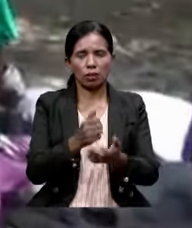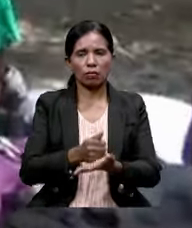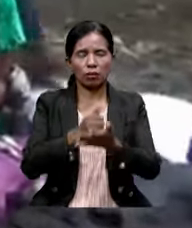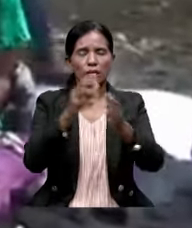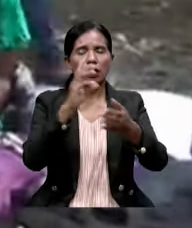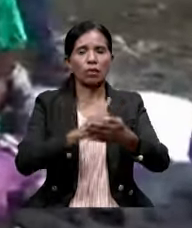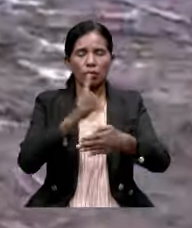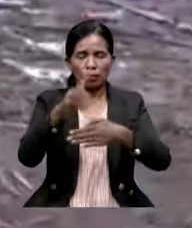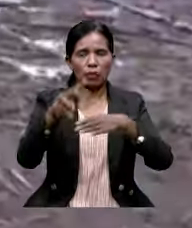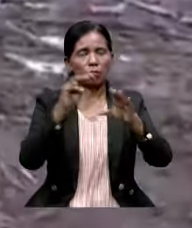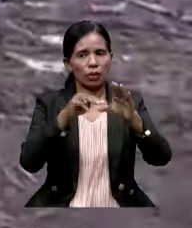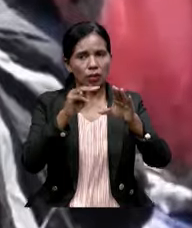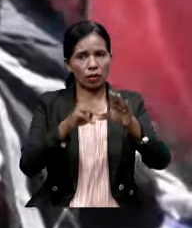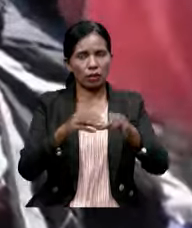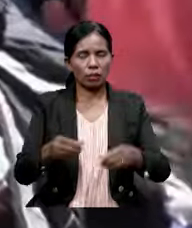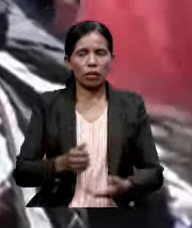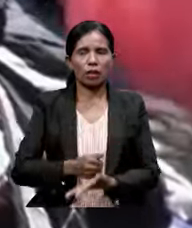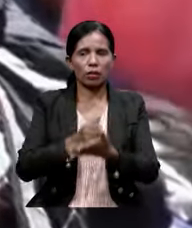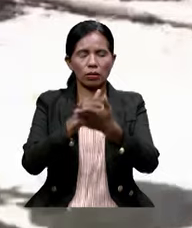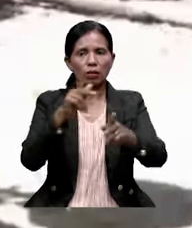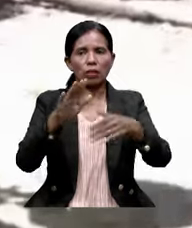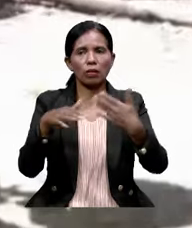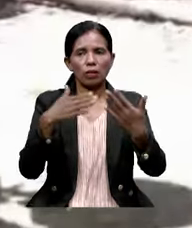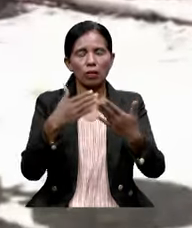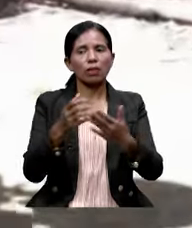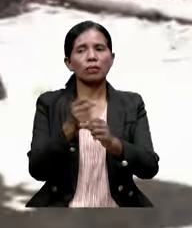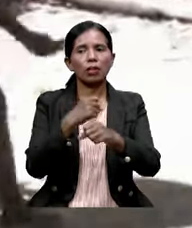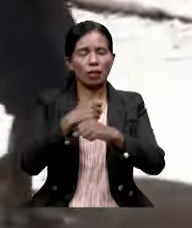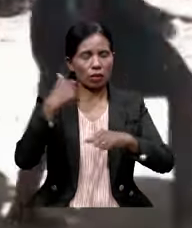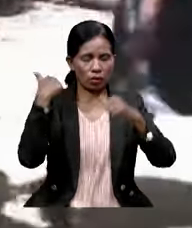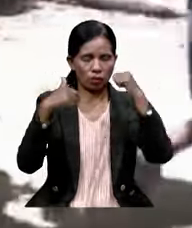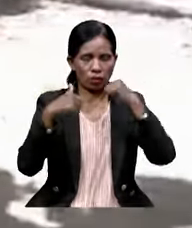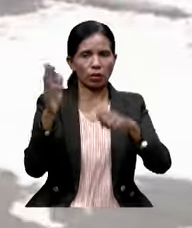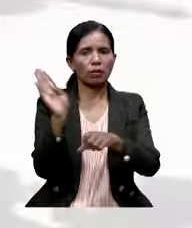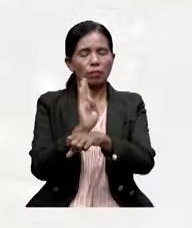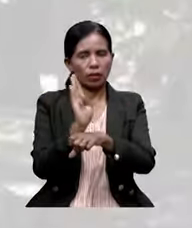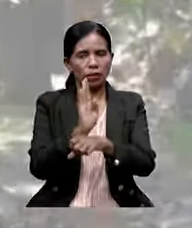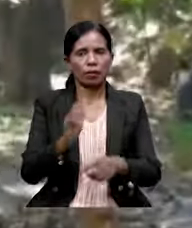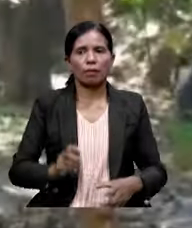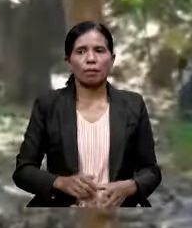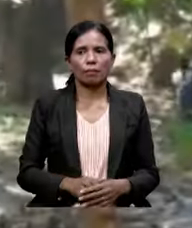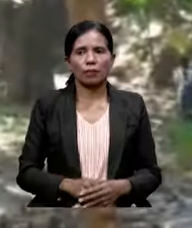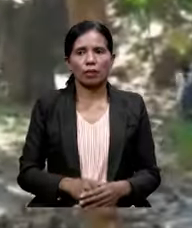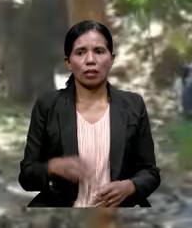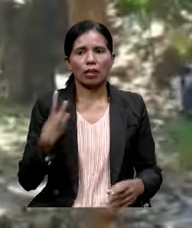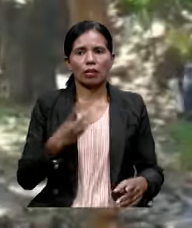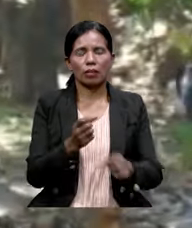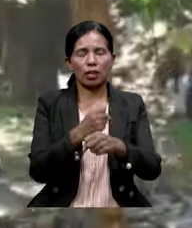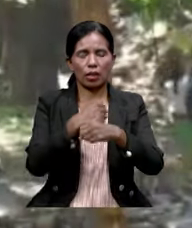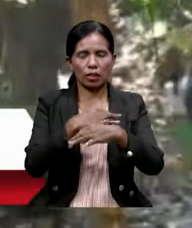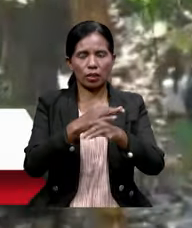merkadu refere nune bele fasilita komunidade atu halau atividade negosiu. Mai hati amnya